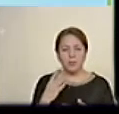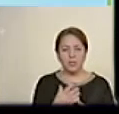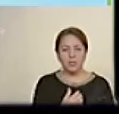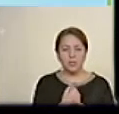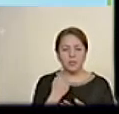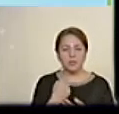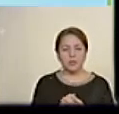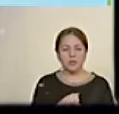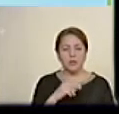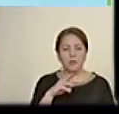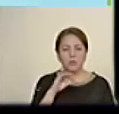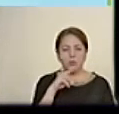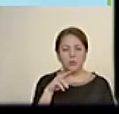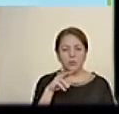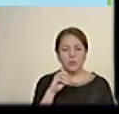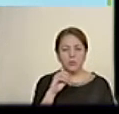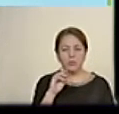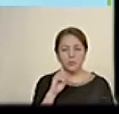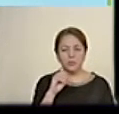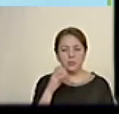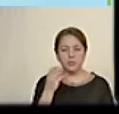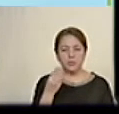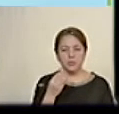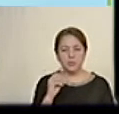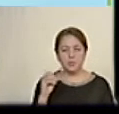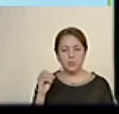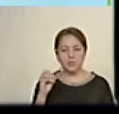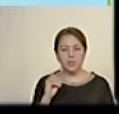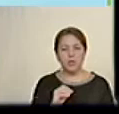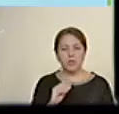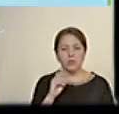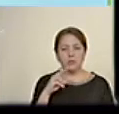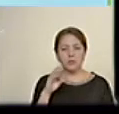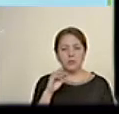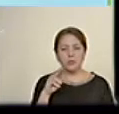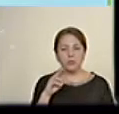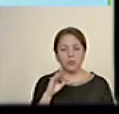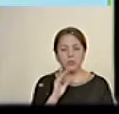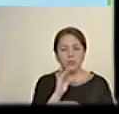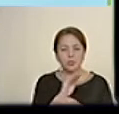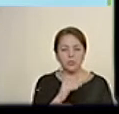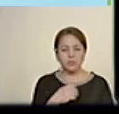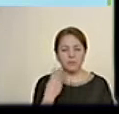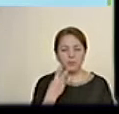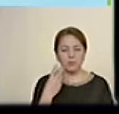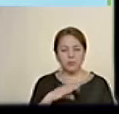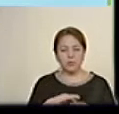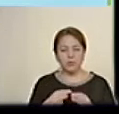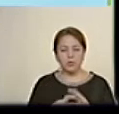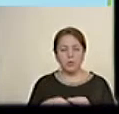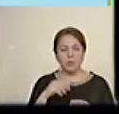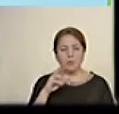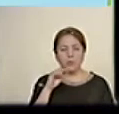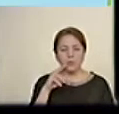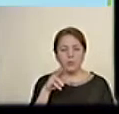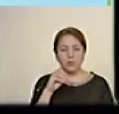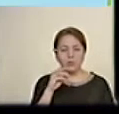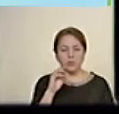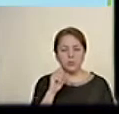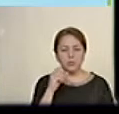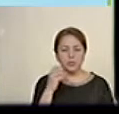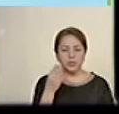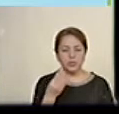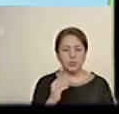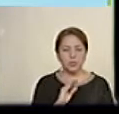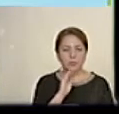определение, подлежащее, дополнение. Второе предложение. Подлежащее,